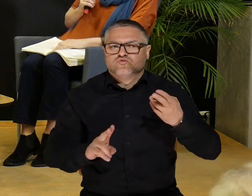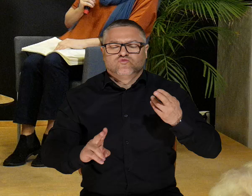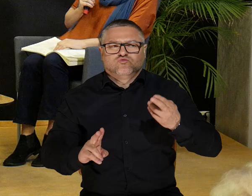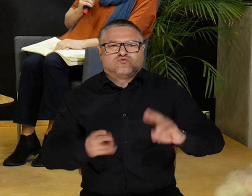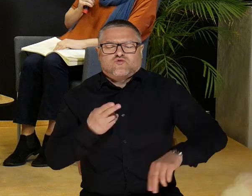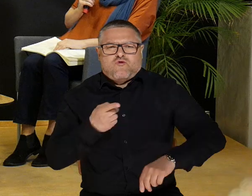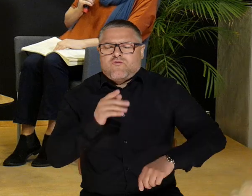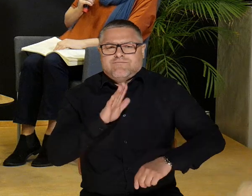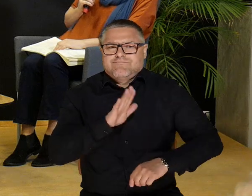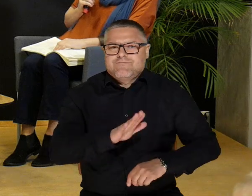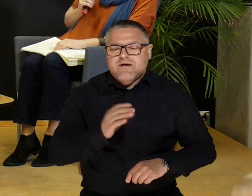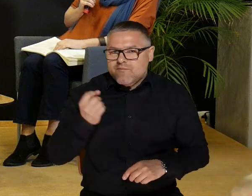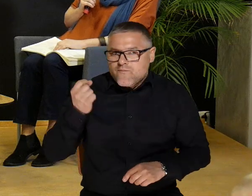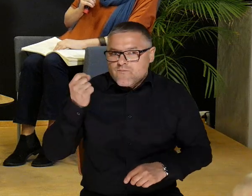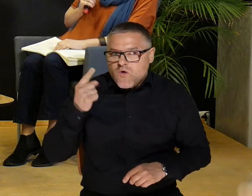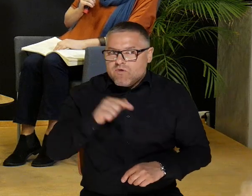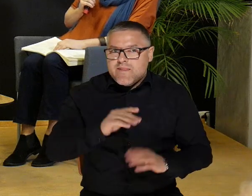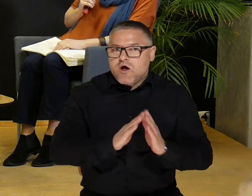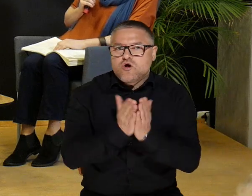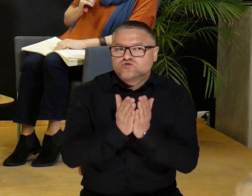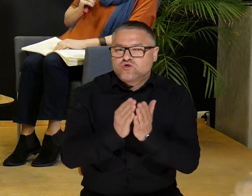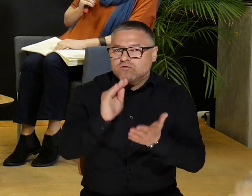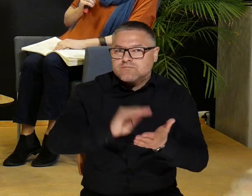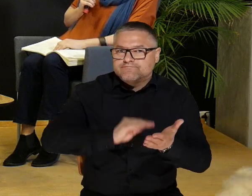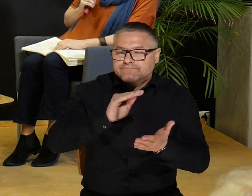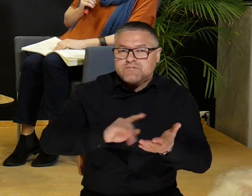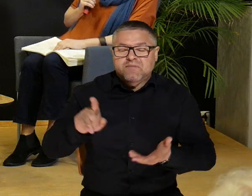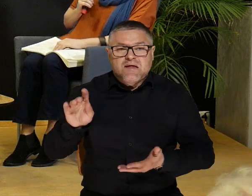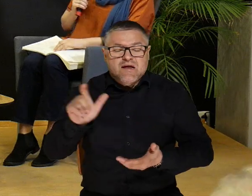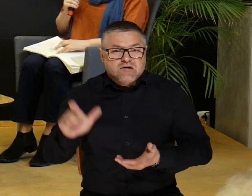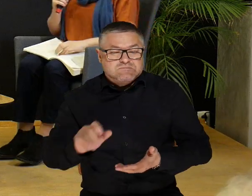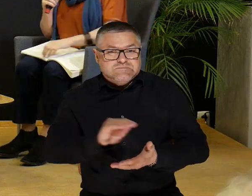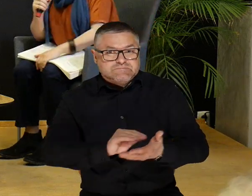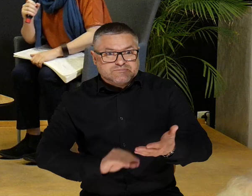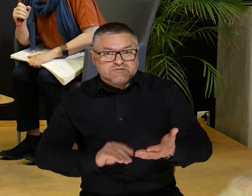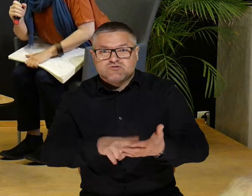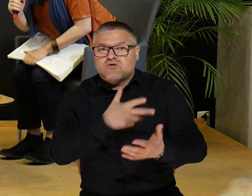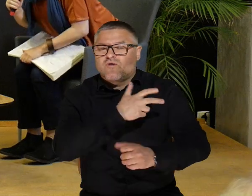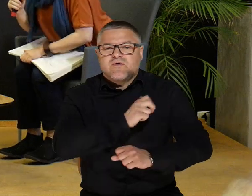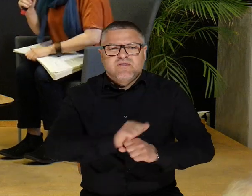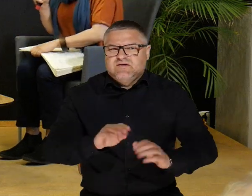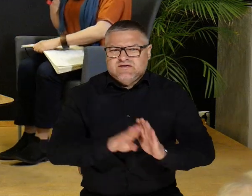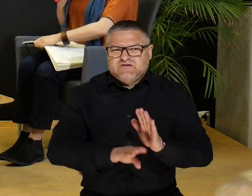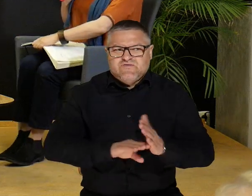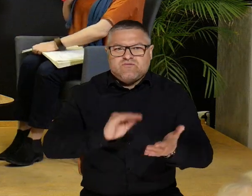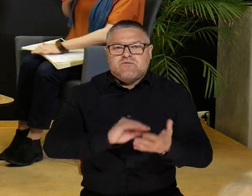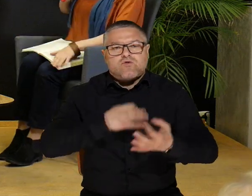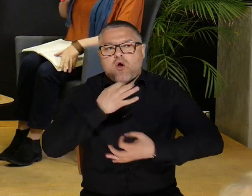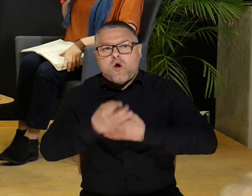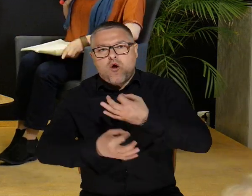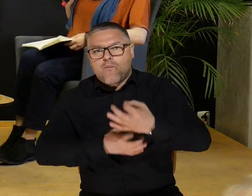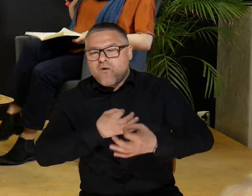się pomysł na tę książkę? Piszesz w niej między innymi, że nie jest to klasyczna forma